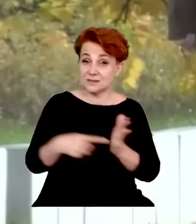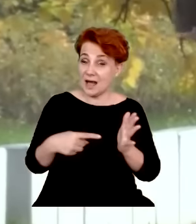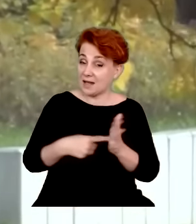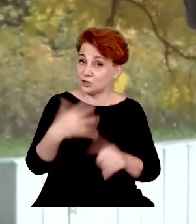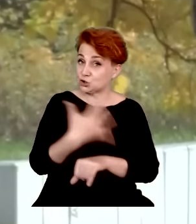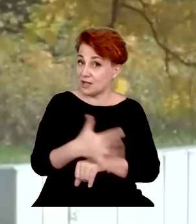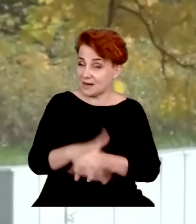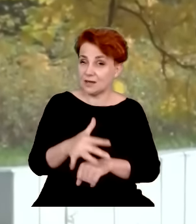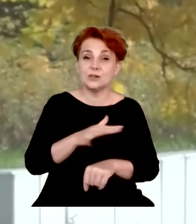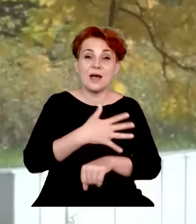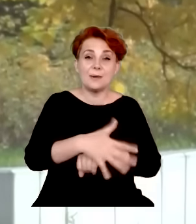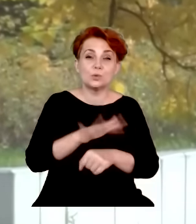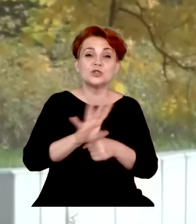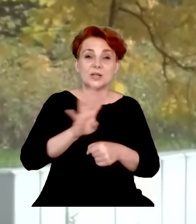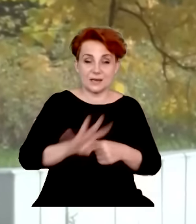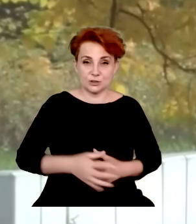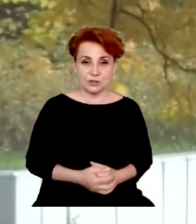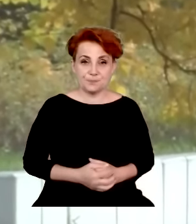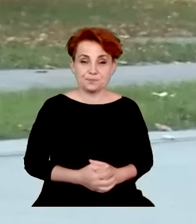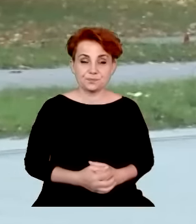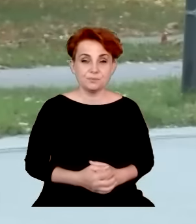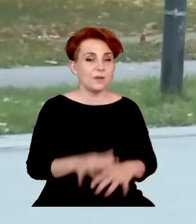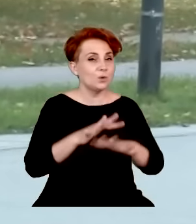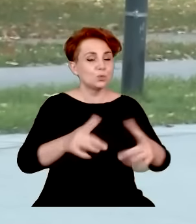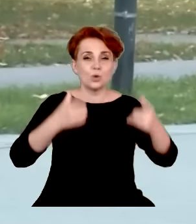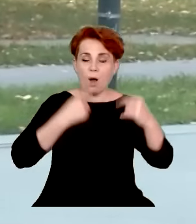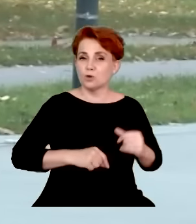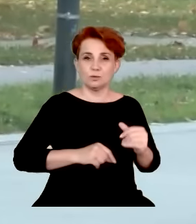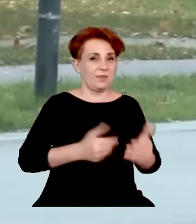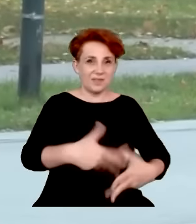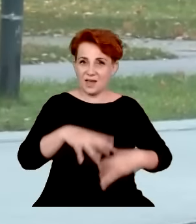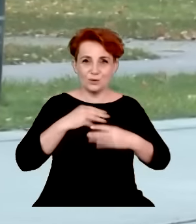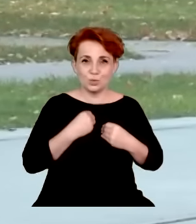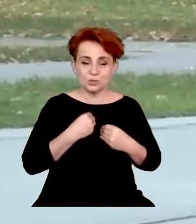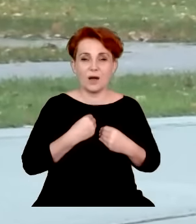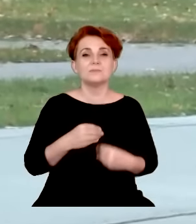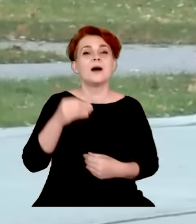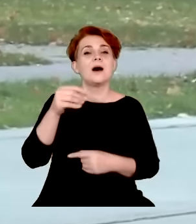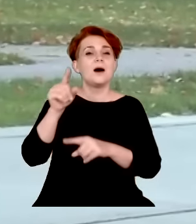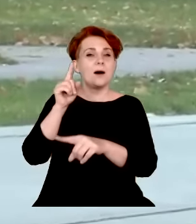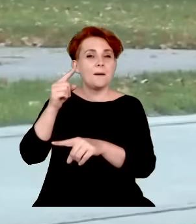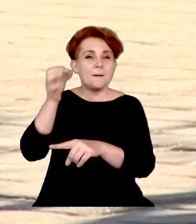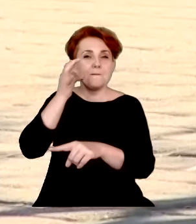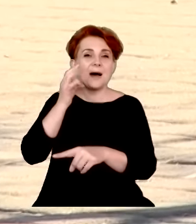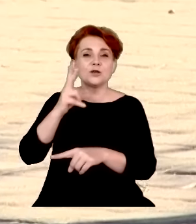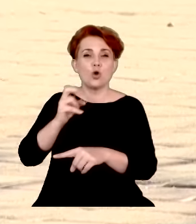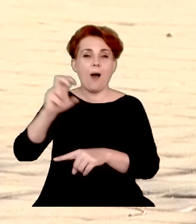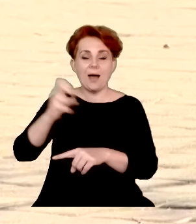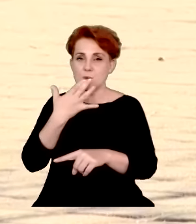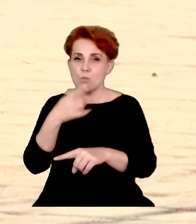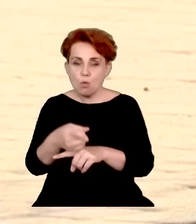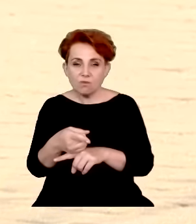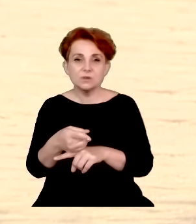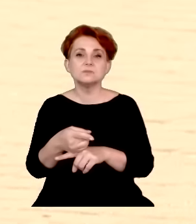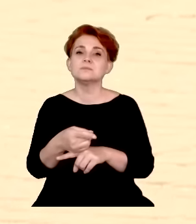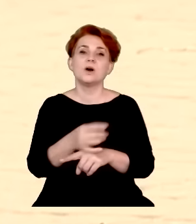mają objąć 1 100 000 emerytów. Powodem jest, jak podaje rozmówca gazety, senator Magdalena Kochan z Platformy Obywatelskiej, to, że ich